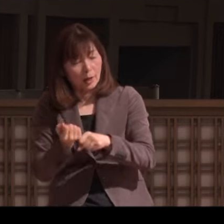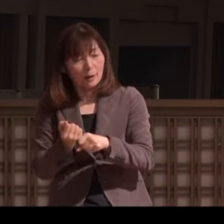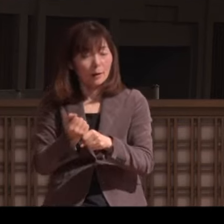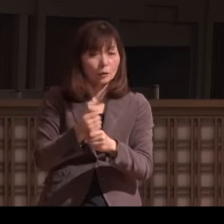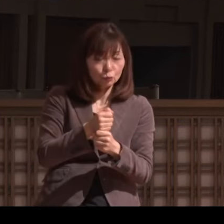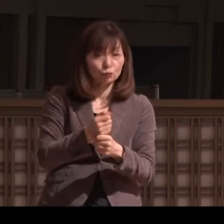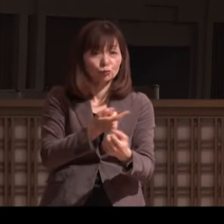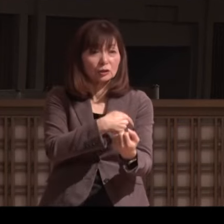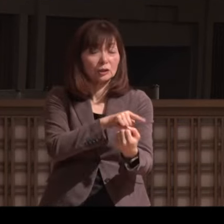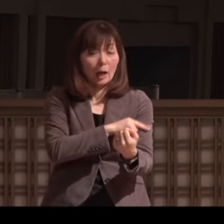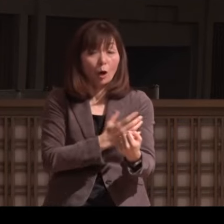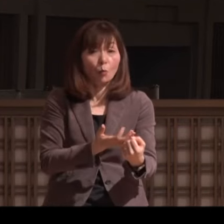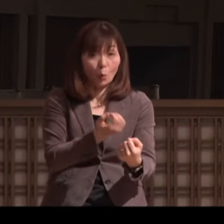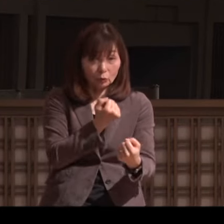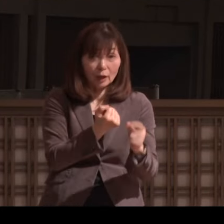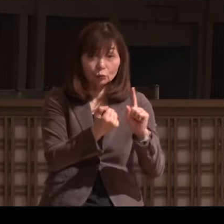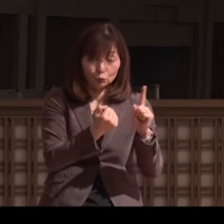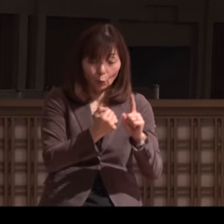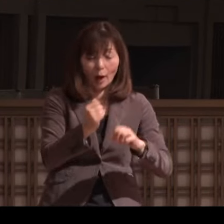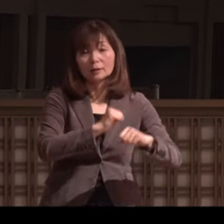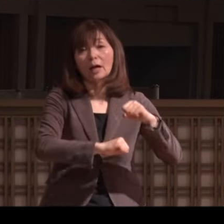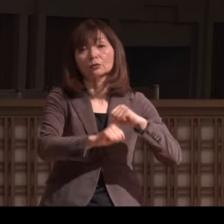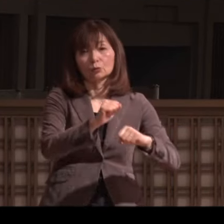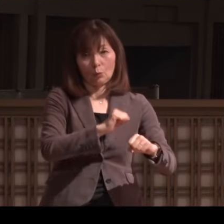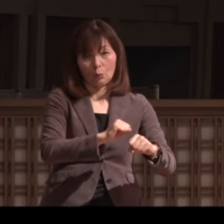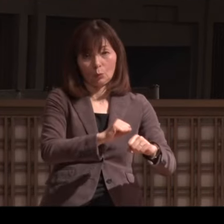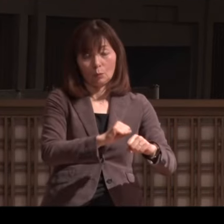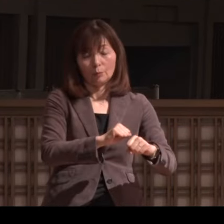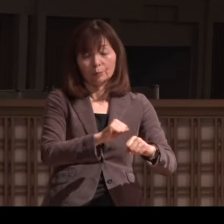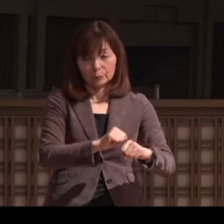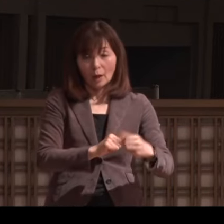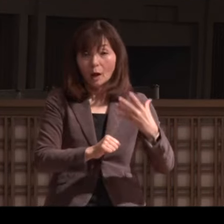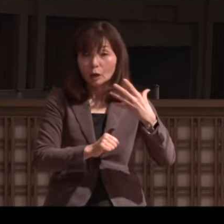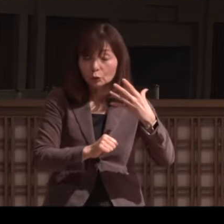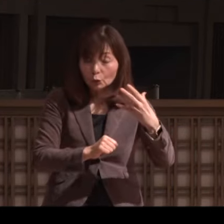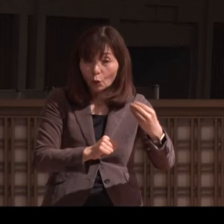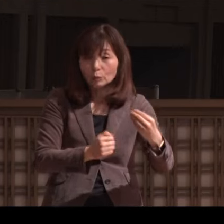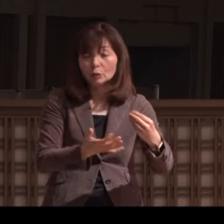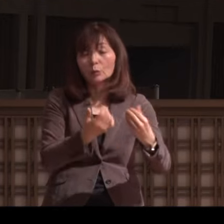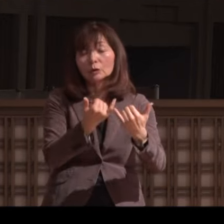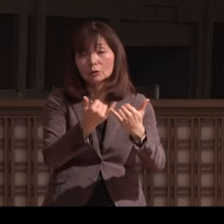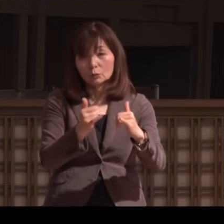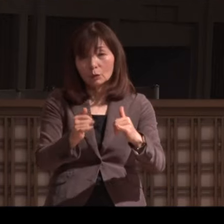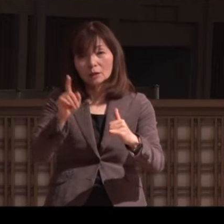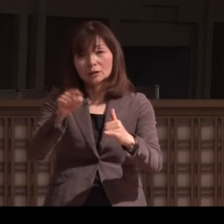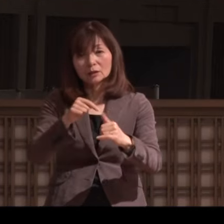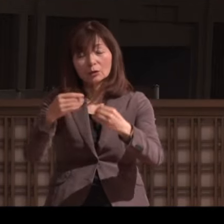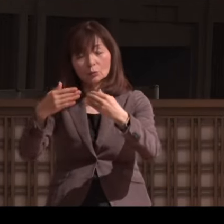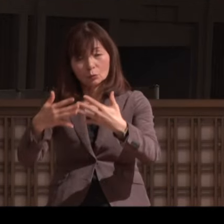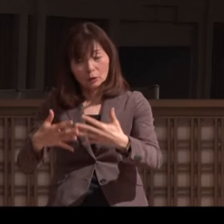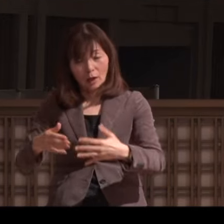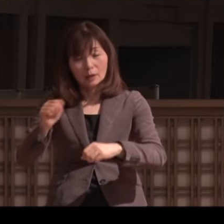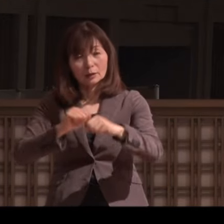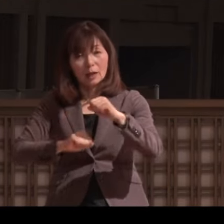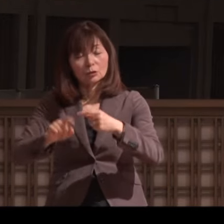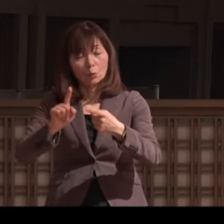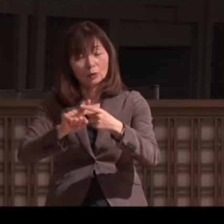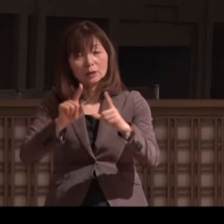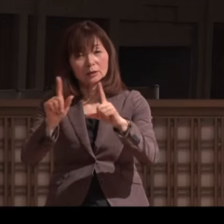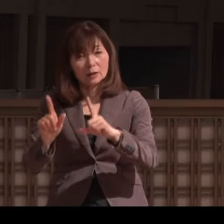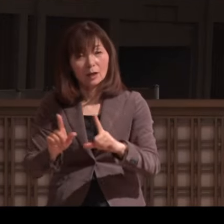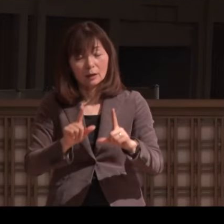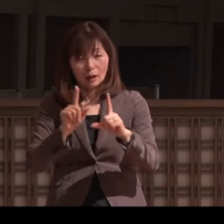が活動なんですよね是非興味のある方あの人間の条件あるいは活動的生活ビタアクティーバというラテン